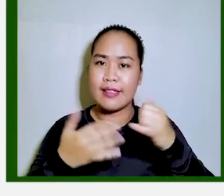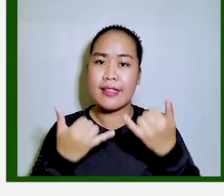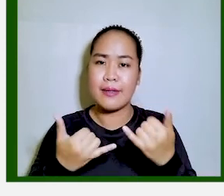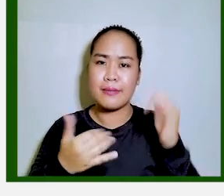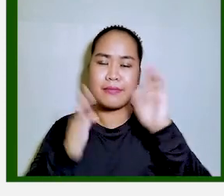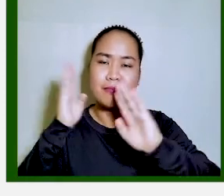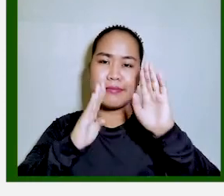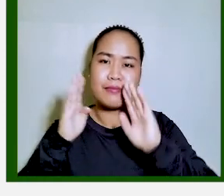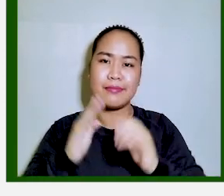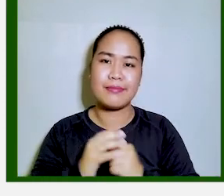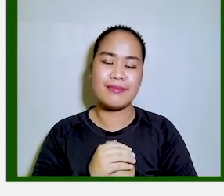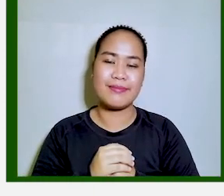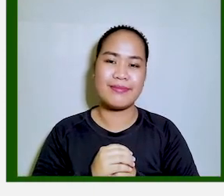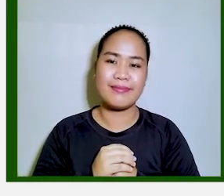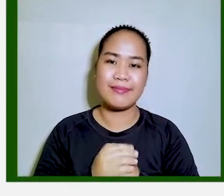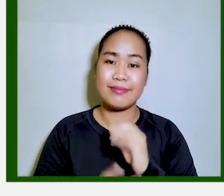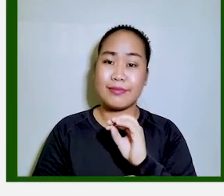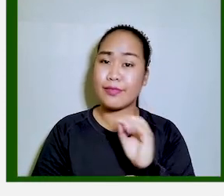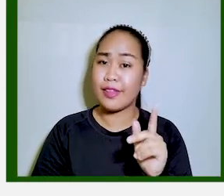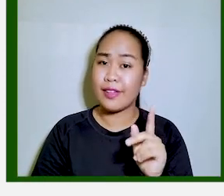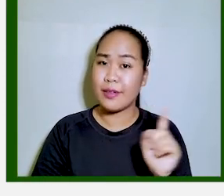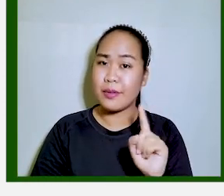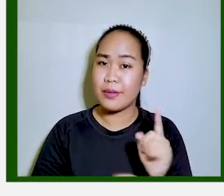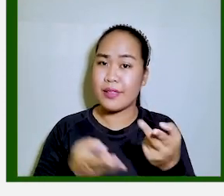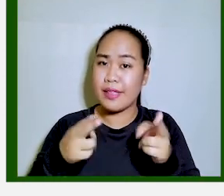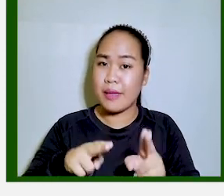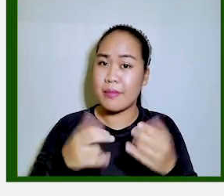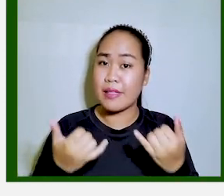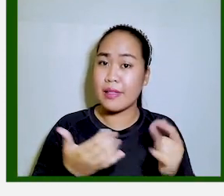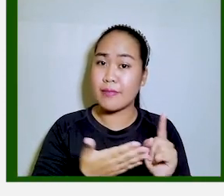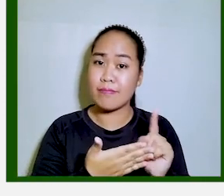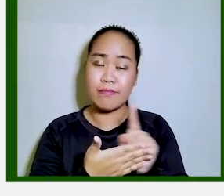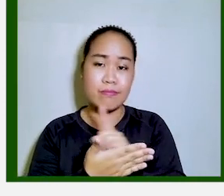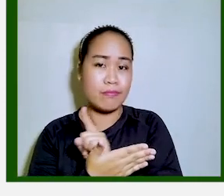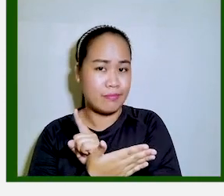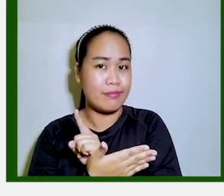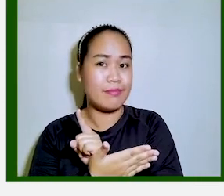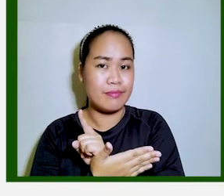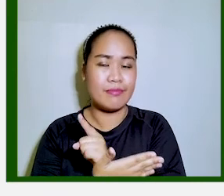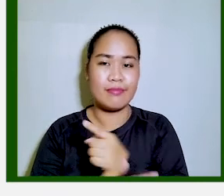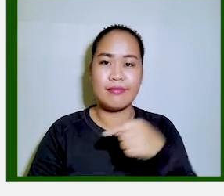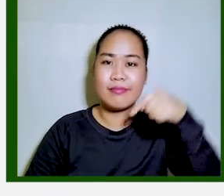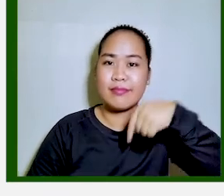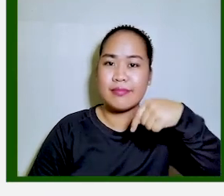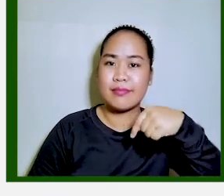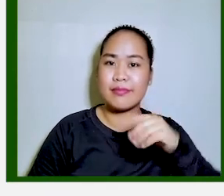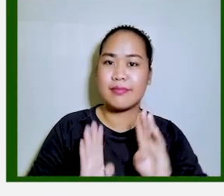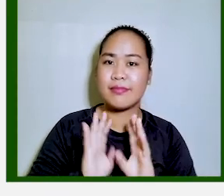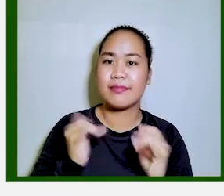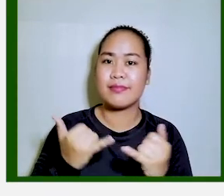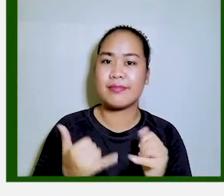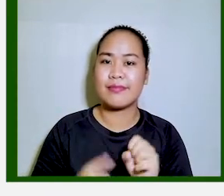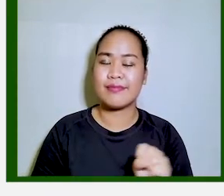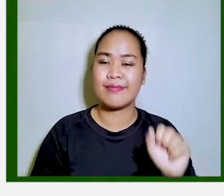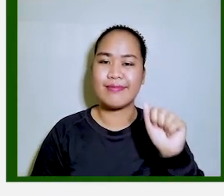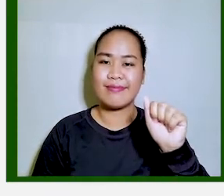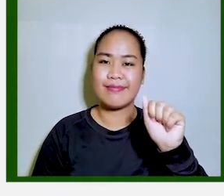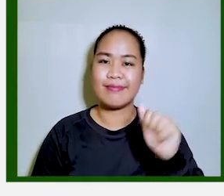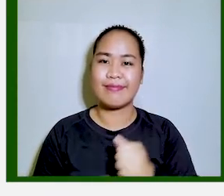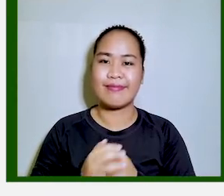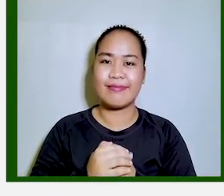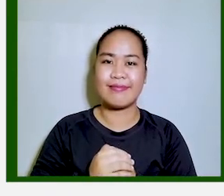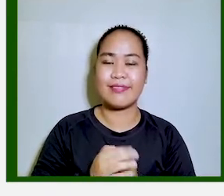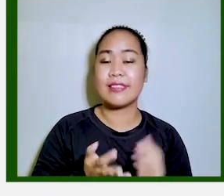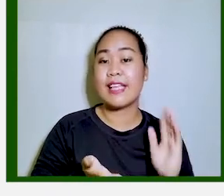ba mga naganap, no? Dito po sa Barangay San Antonio itong mga nakaraang araw o itong nakaraang linggo. So again, ang